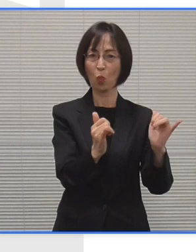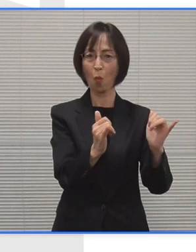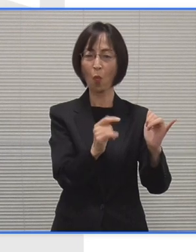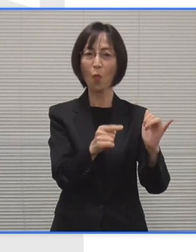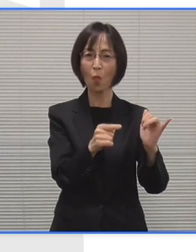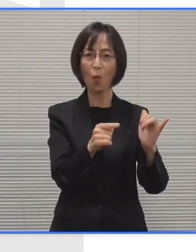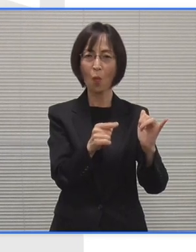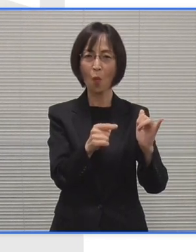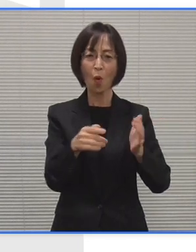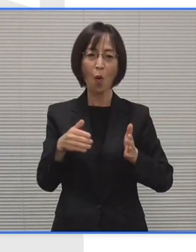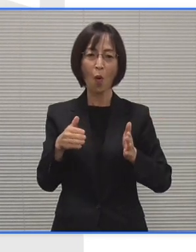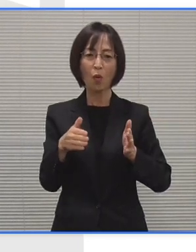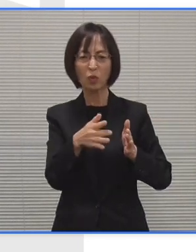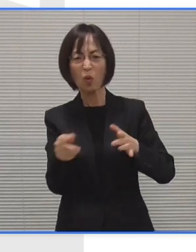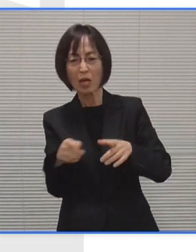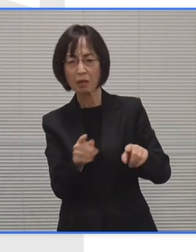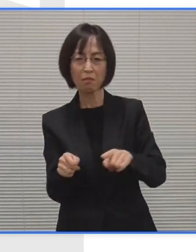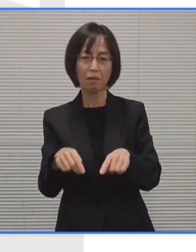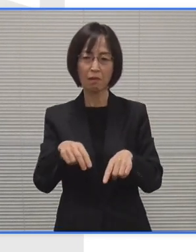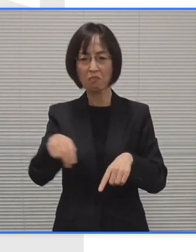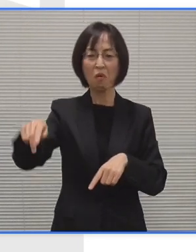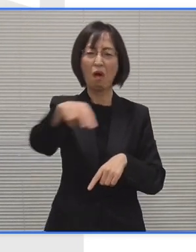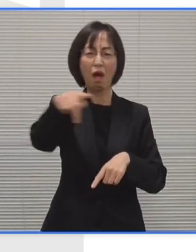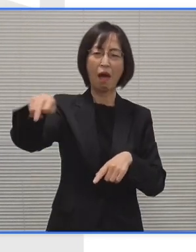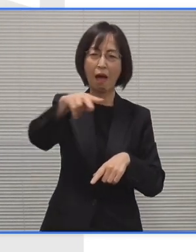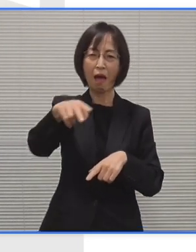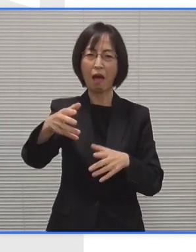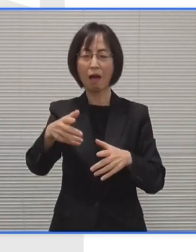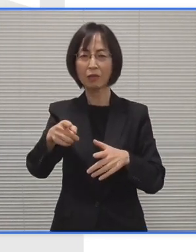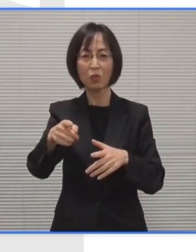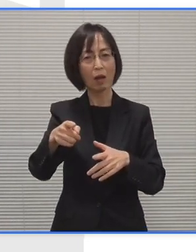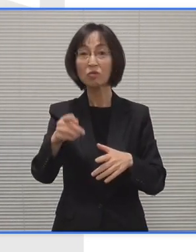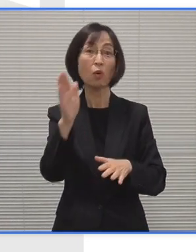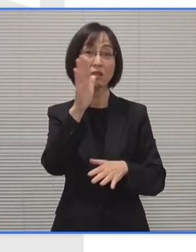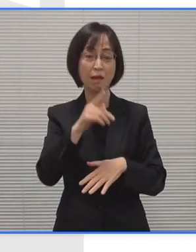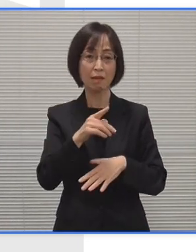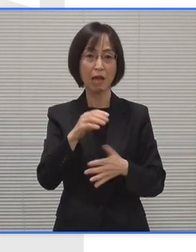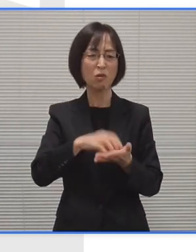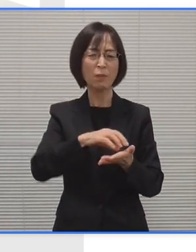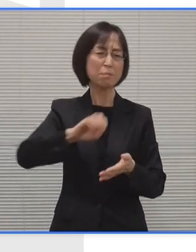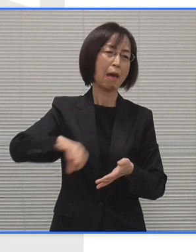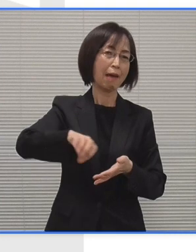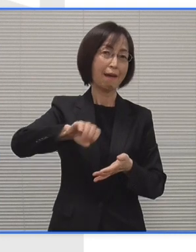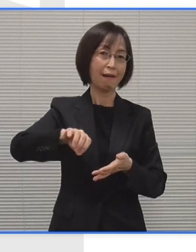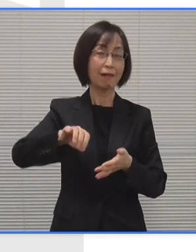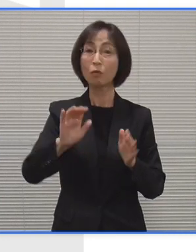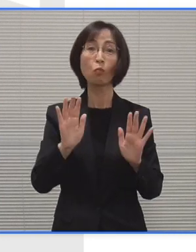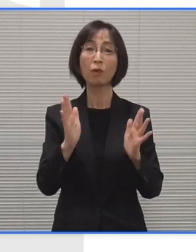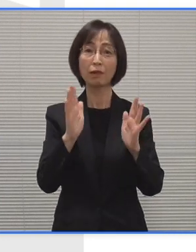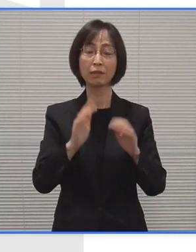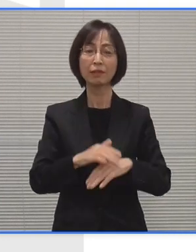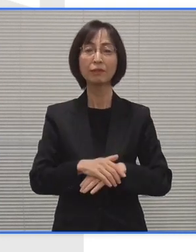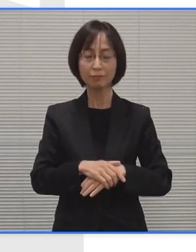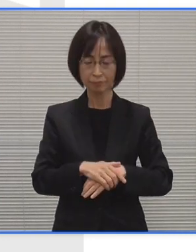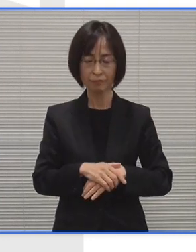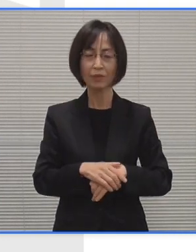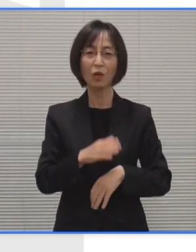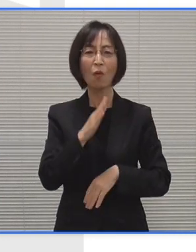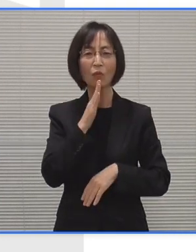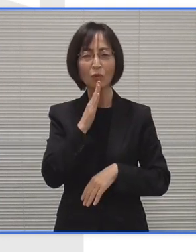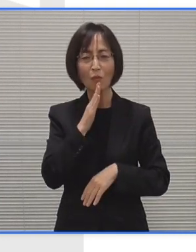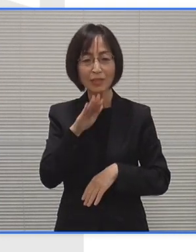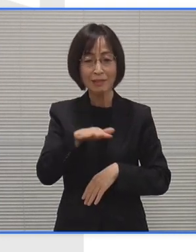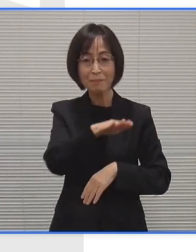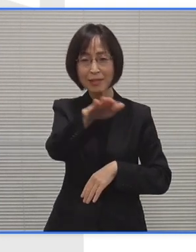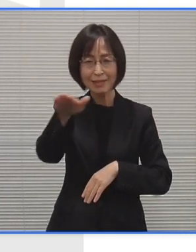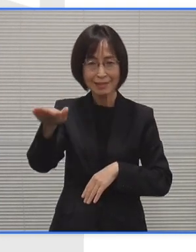なんかこう道路をはみ出てわーなんてやってる方いませんし、ゴミをバンバン捨てるってこともありませんし、本当にみ